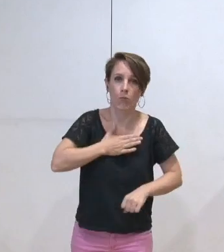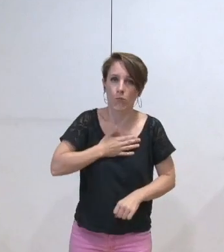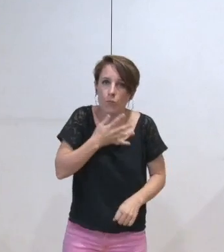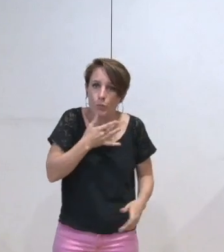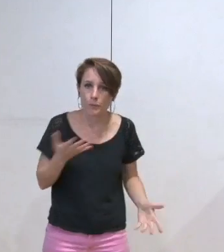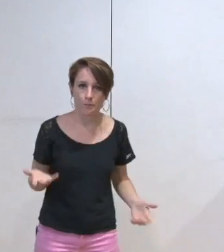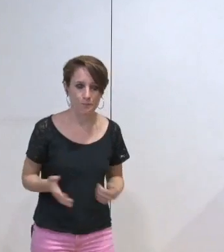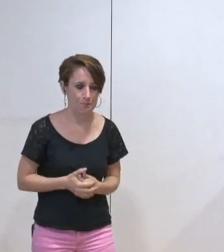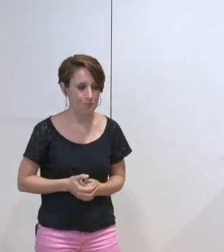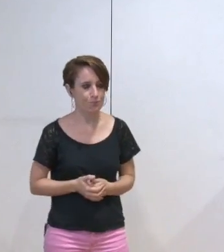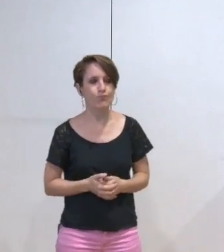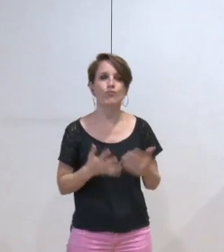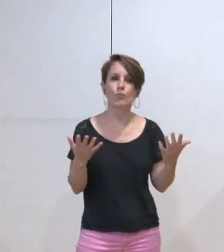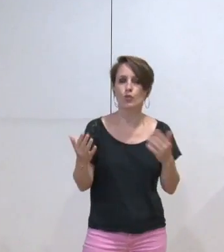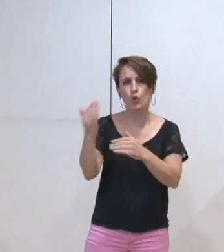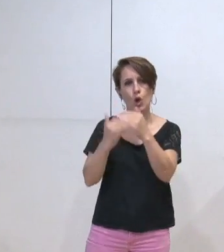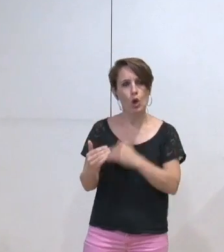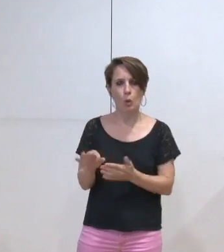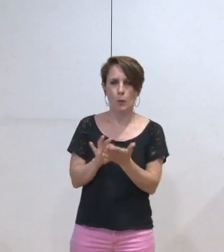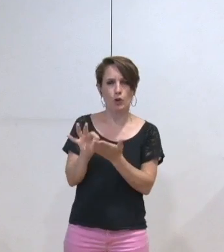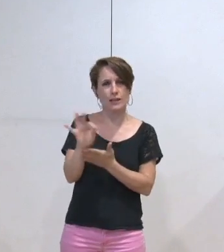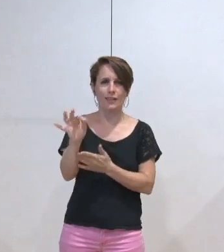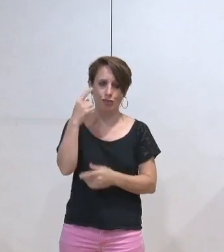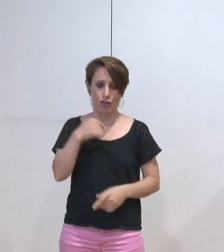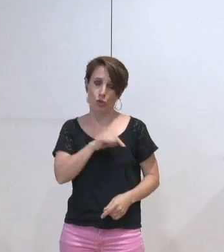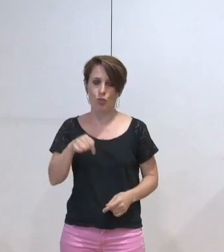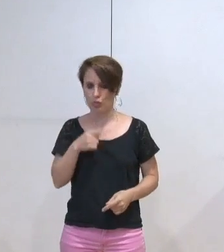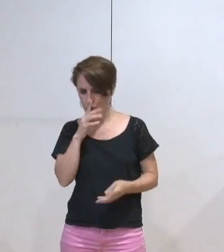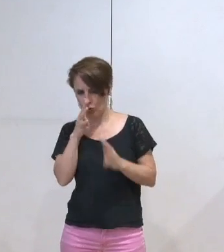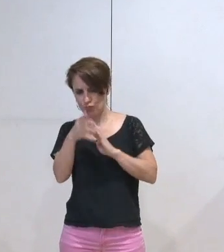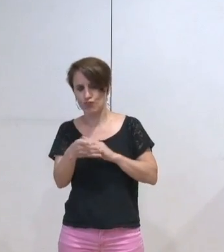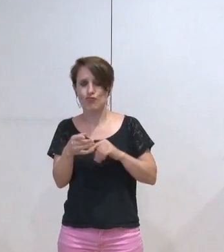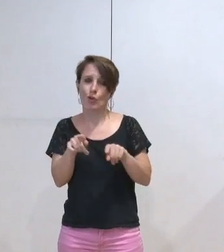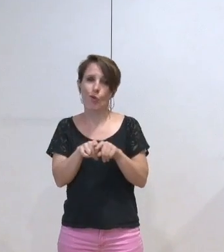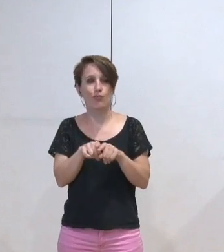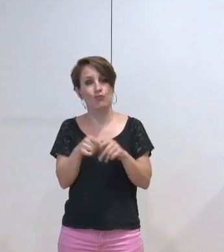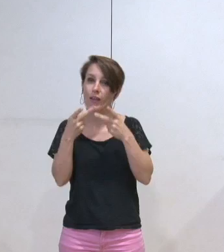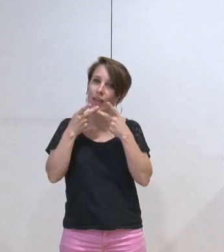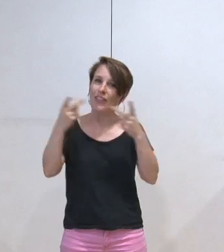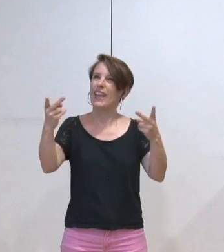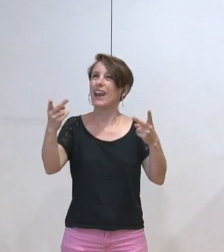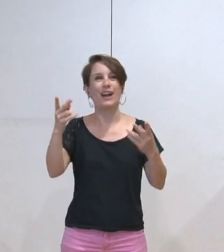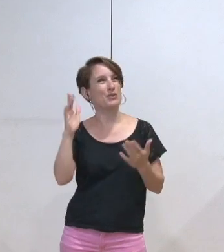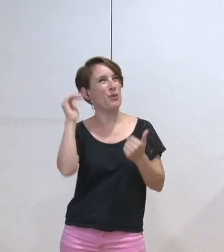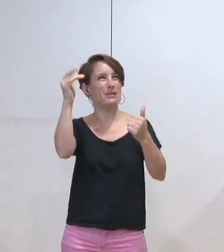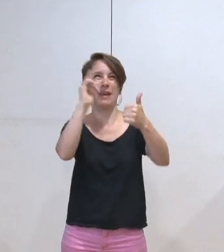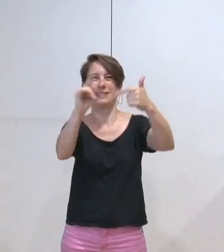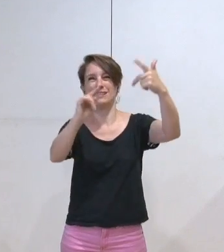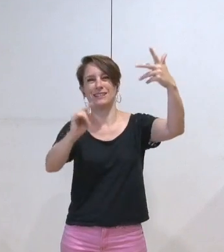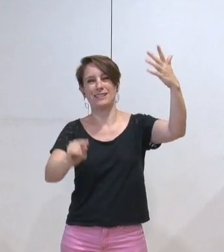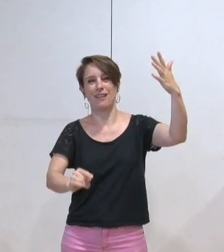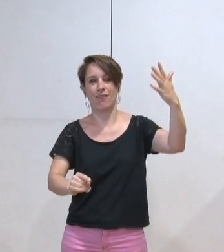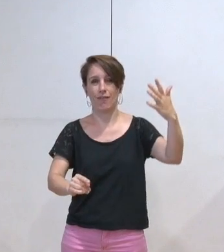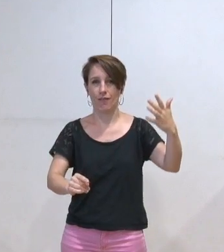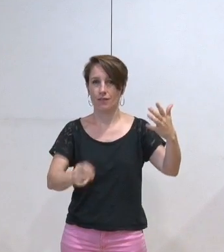stratégique nous apparaît ici davantage comme une une simple déclaration d'intention avec de grands principes mais au fond